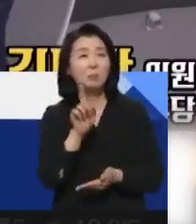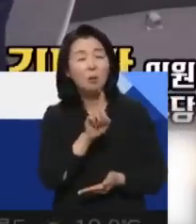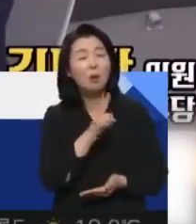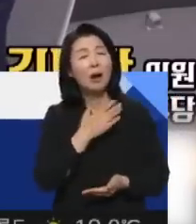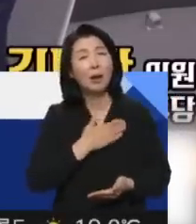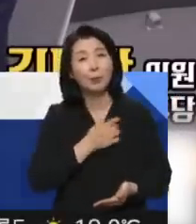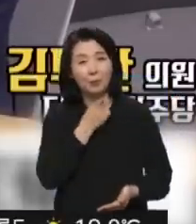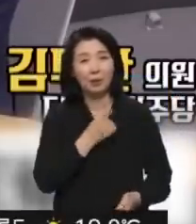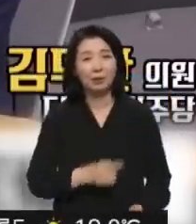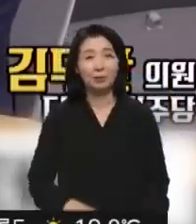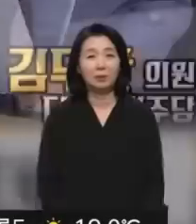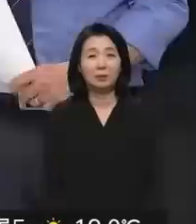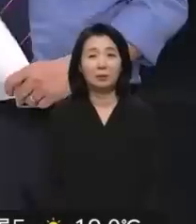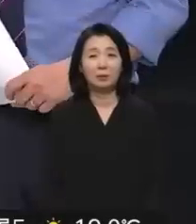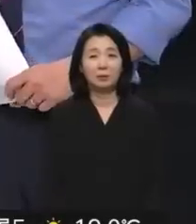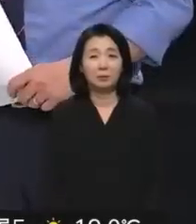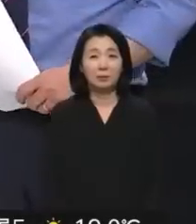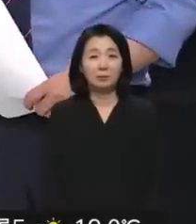싶어 하고요.